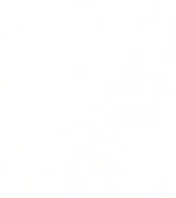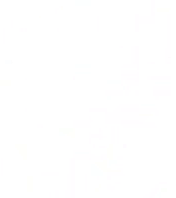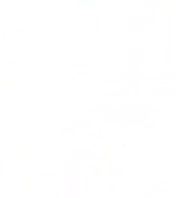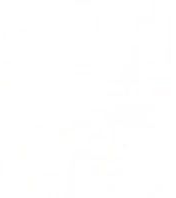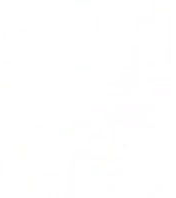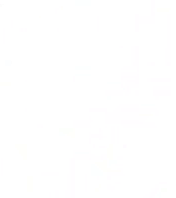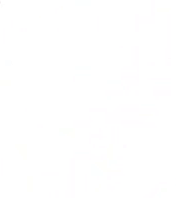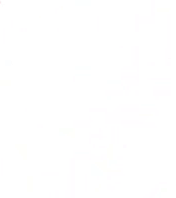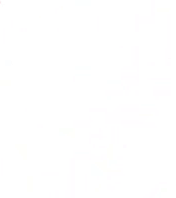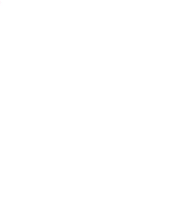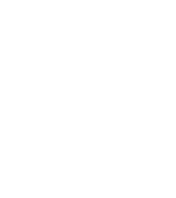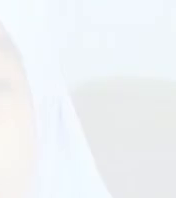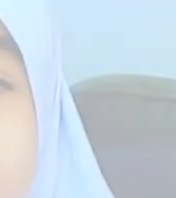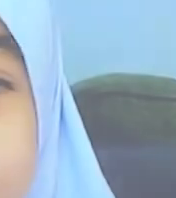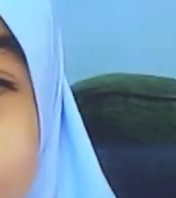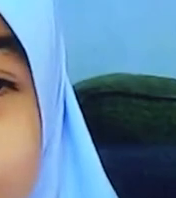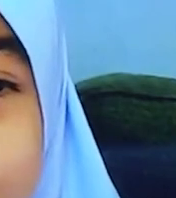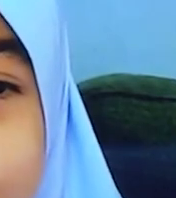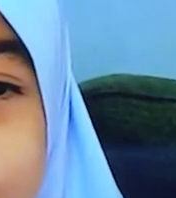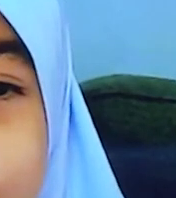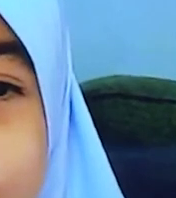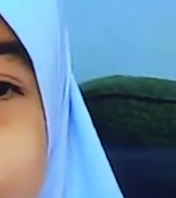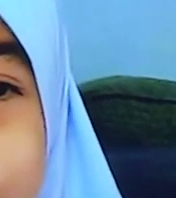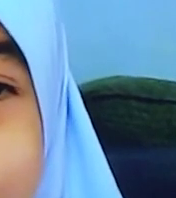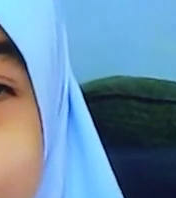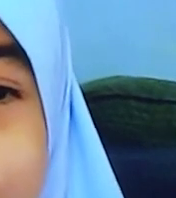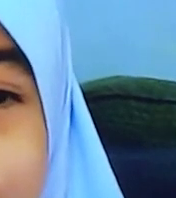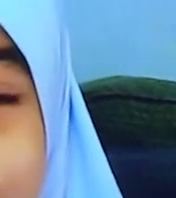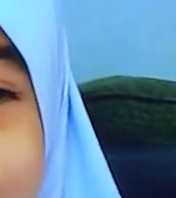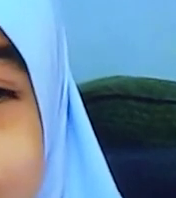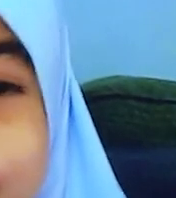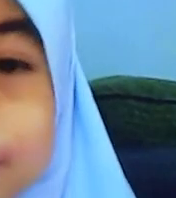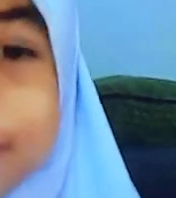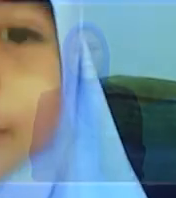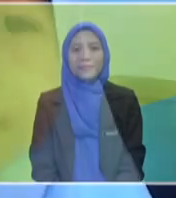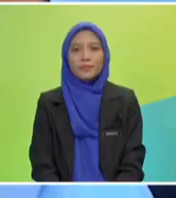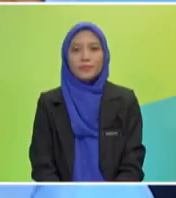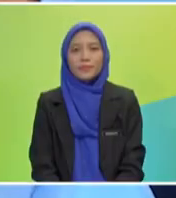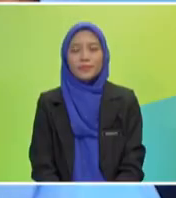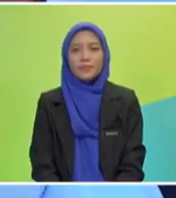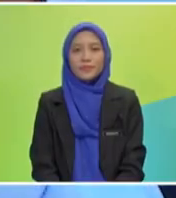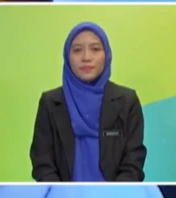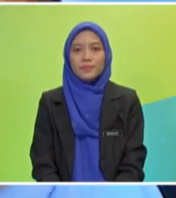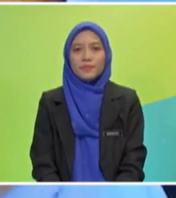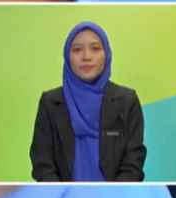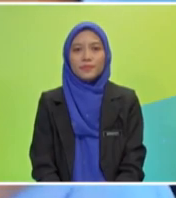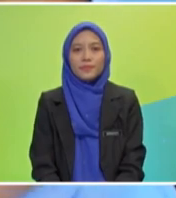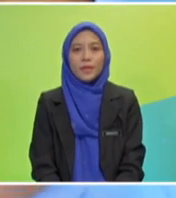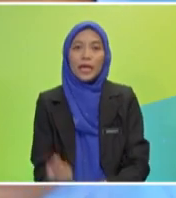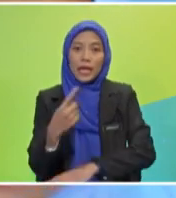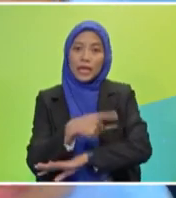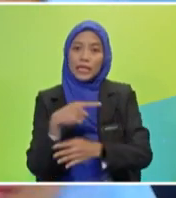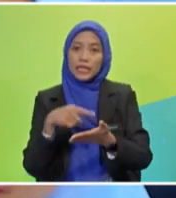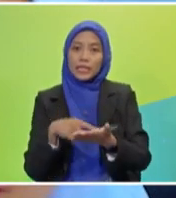Didik TV KPM. Baik, kembali kita di slot tahap 1 di Didik TV KPM. Hari ini kita